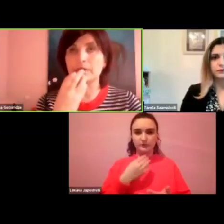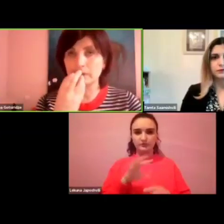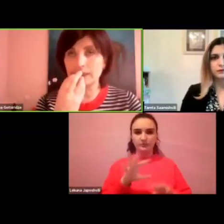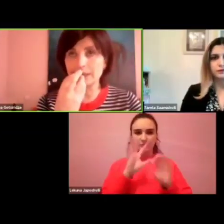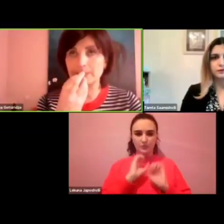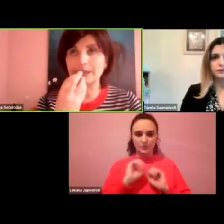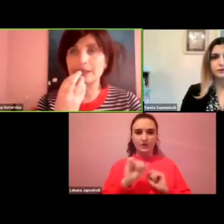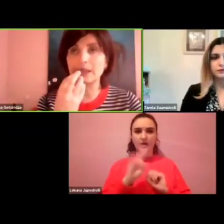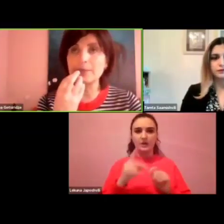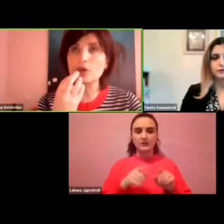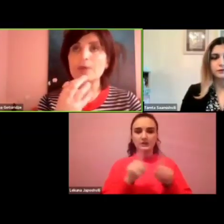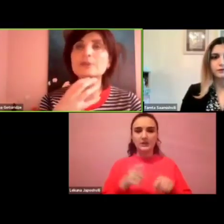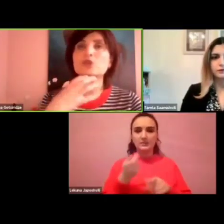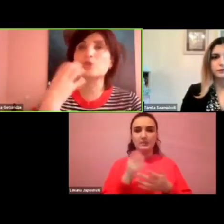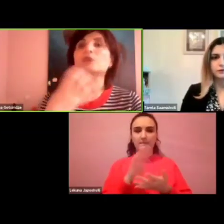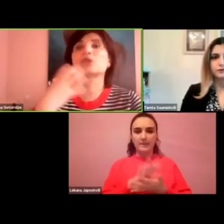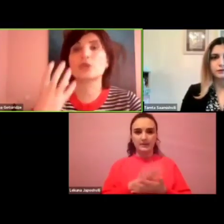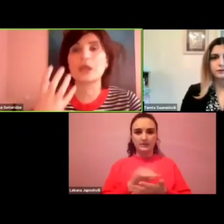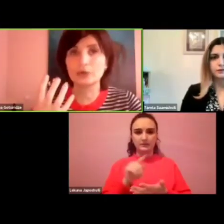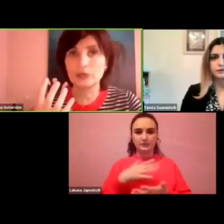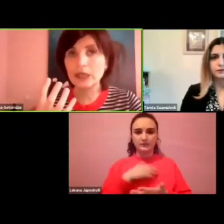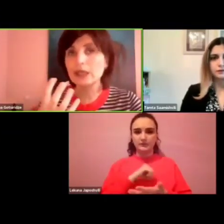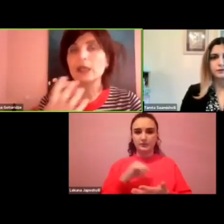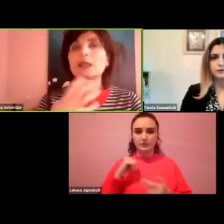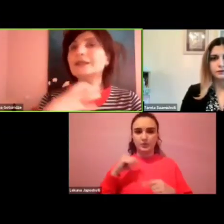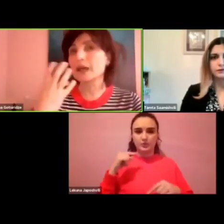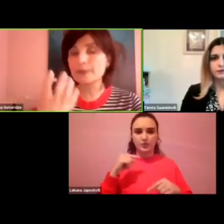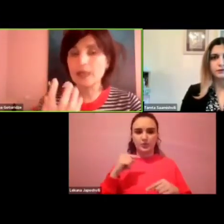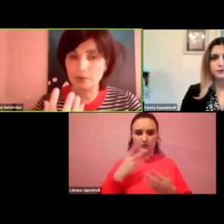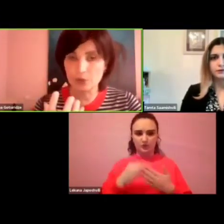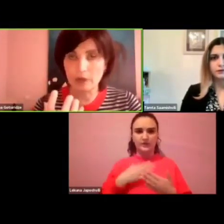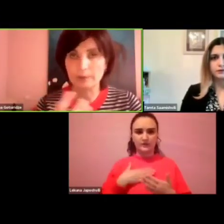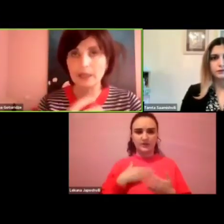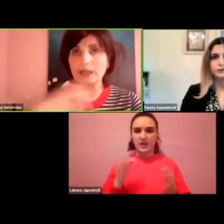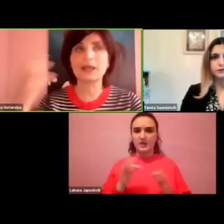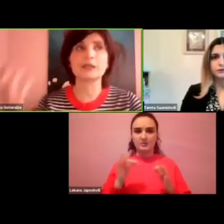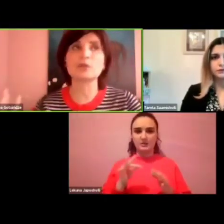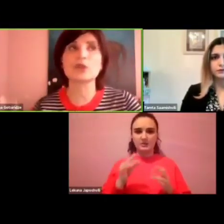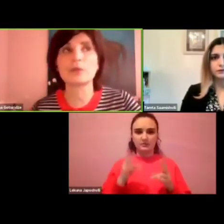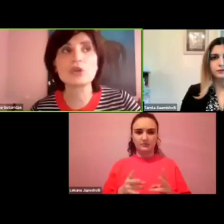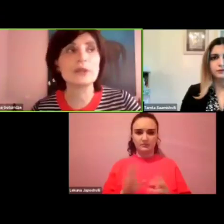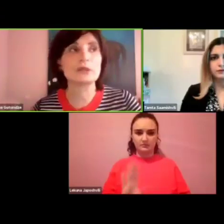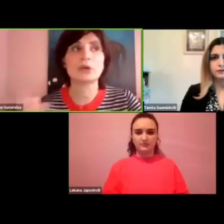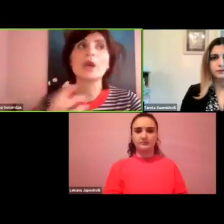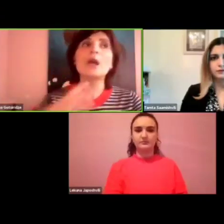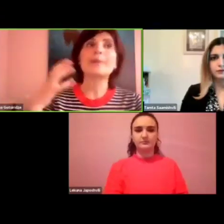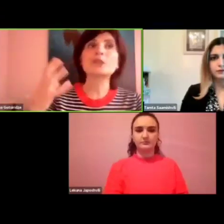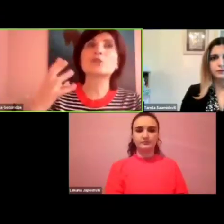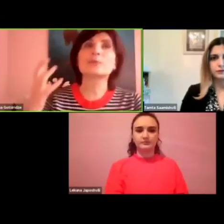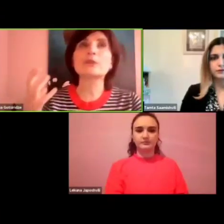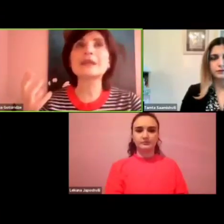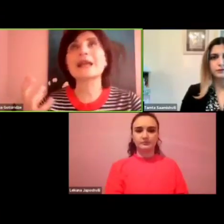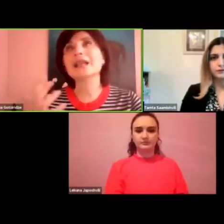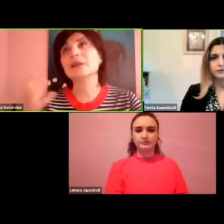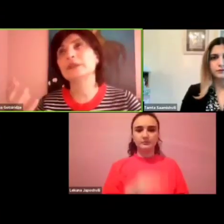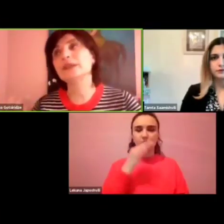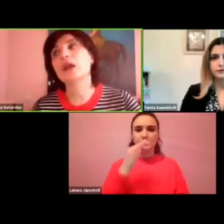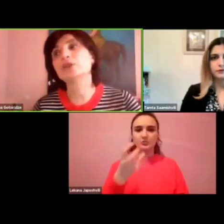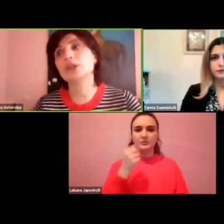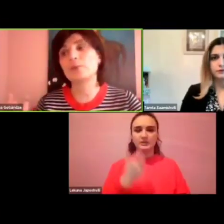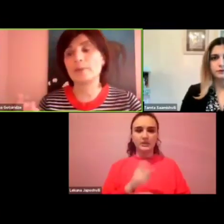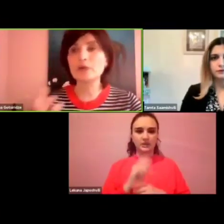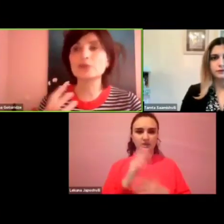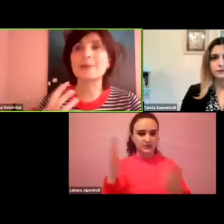იქ ისეთი ბაქტერიები, რომლებიც ჩვენთვის ორგანულია და არაფერს არ გვიშავებენ. ხანდახან იტყვის ხოლმე მშობელი, რომ პასუხი მივიღე ძალიან